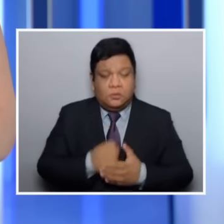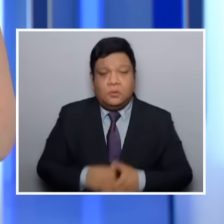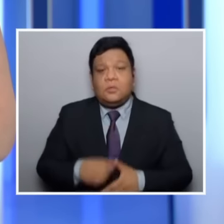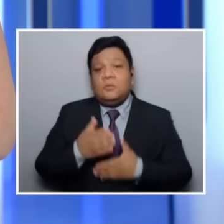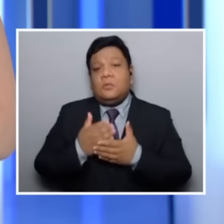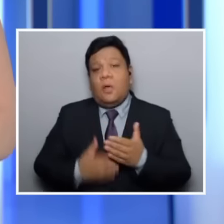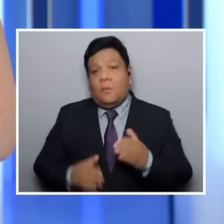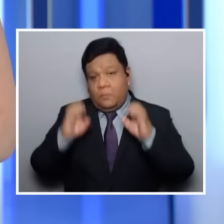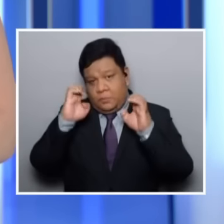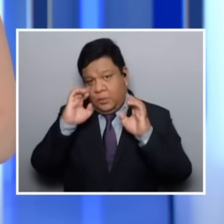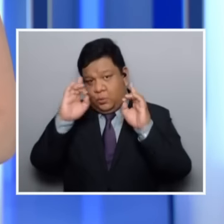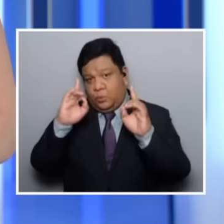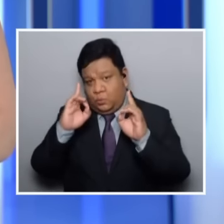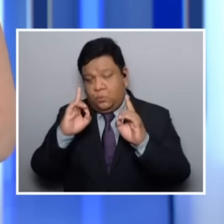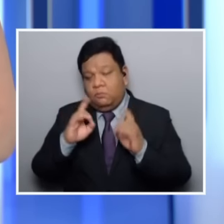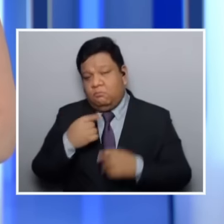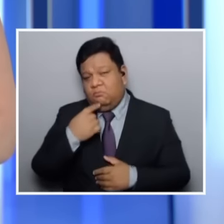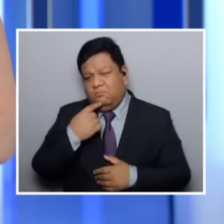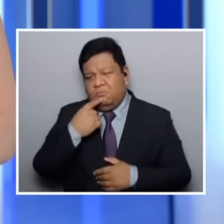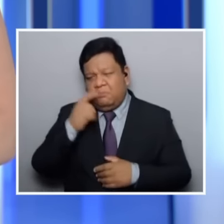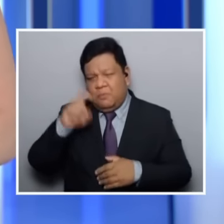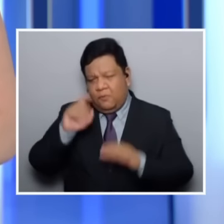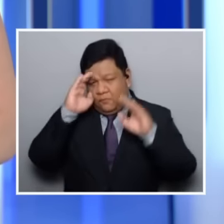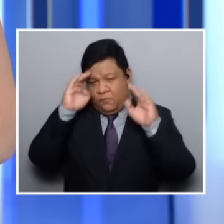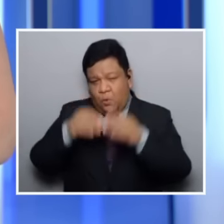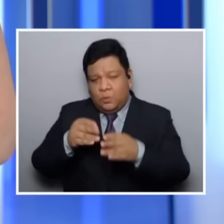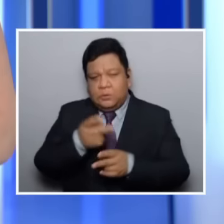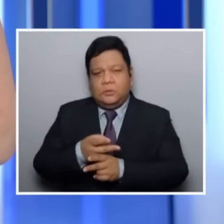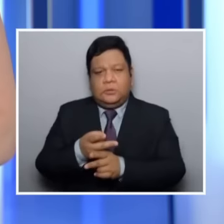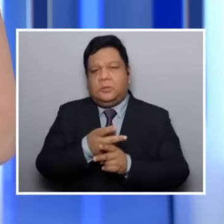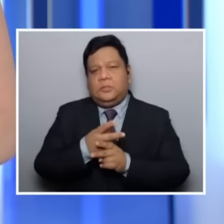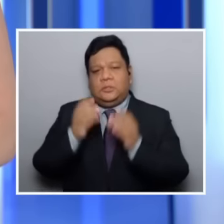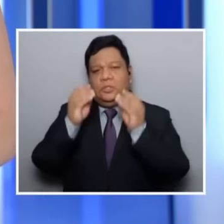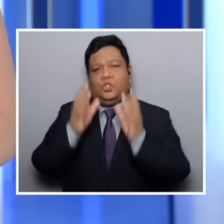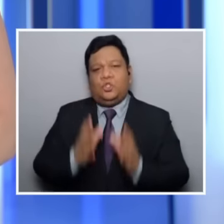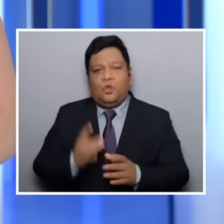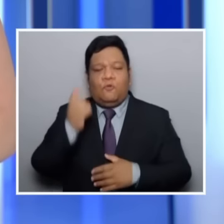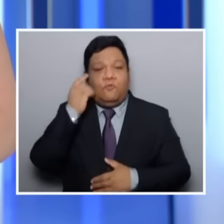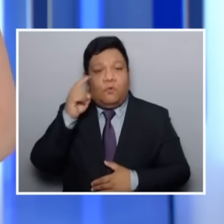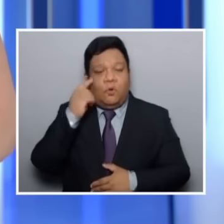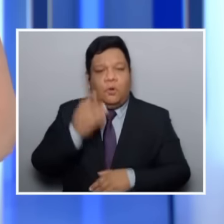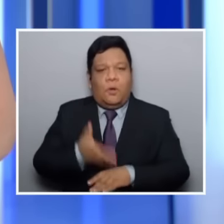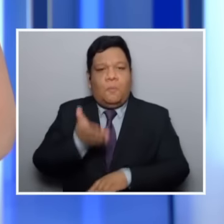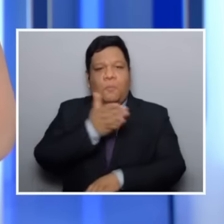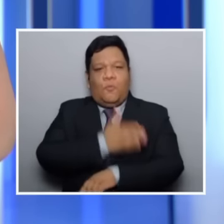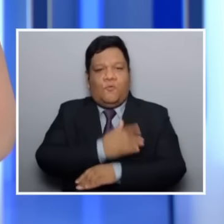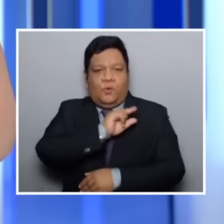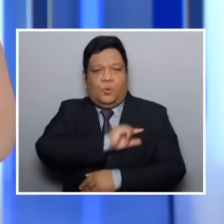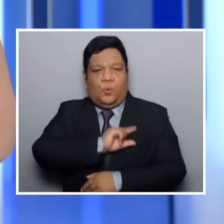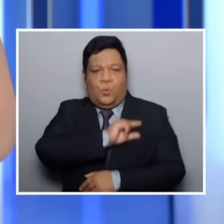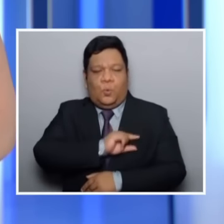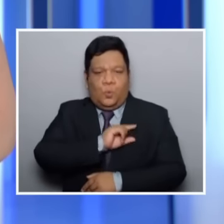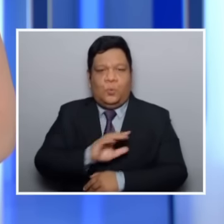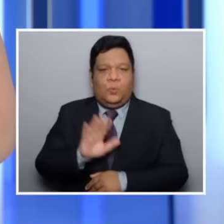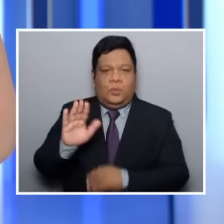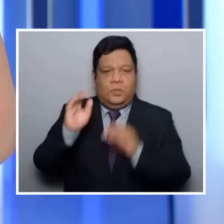sentro dapat ng pangangalaga sa mga teacher ang pagpapabuti sa kalidad ng kanilang